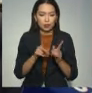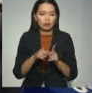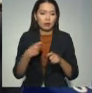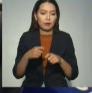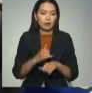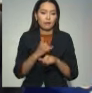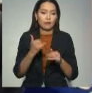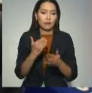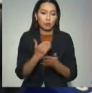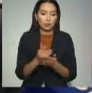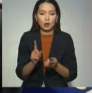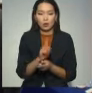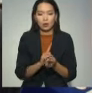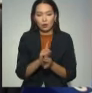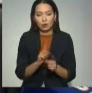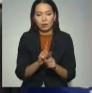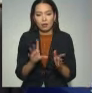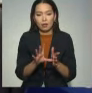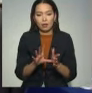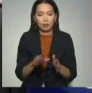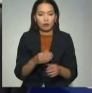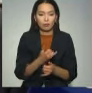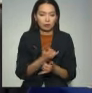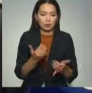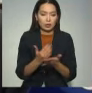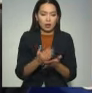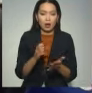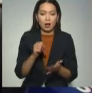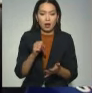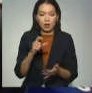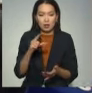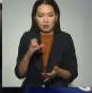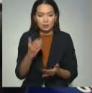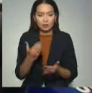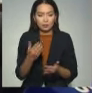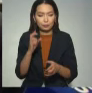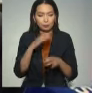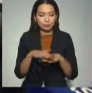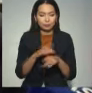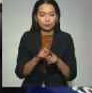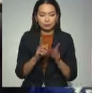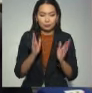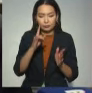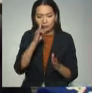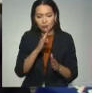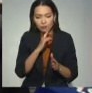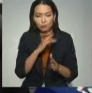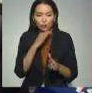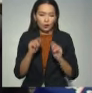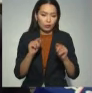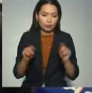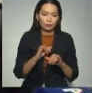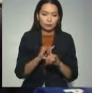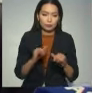более чистые, возобновляемые источники энергии и атомную энергетику. Поэтому для страны такого масштаба, как Казахстан, конечно, будет